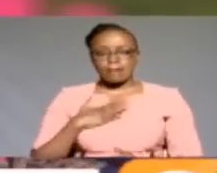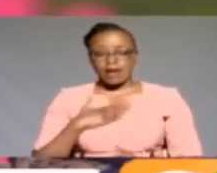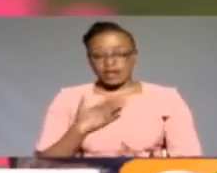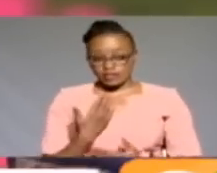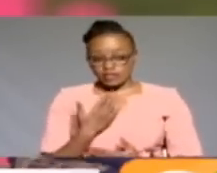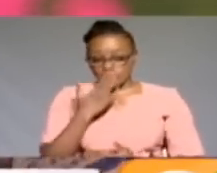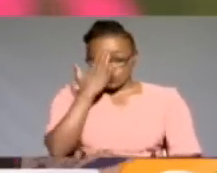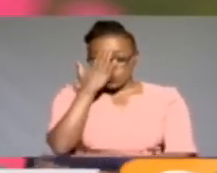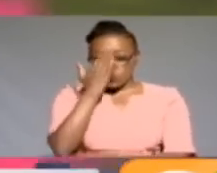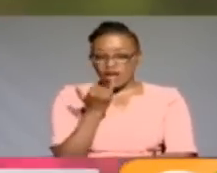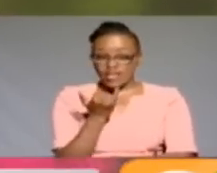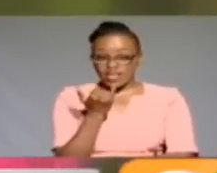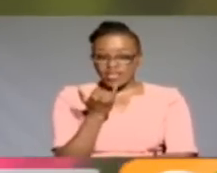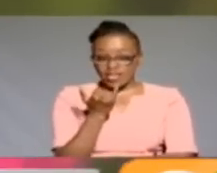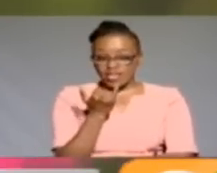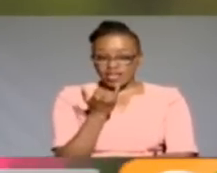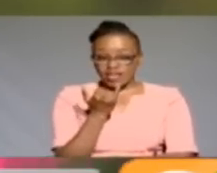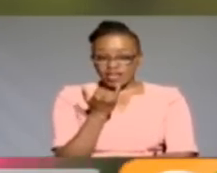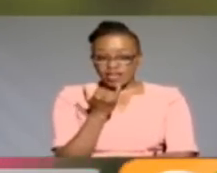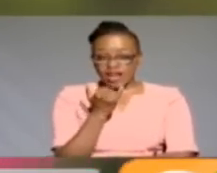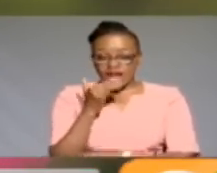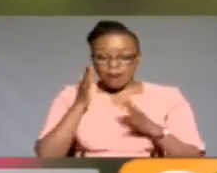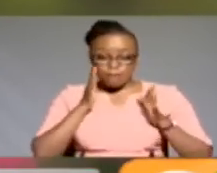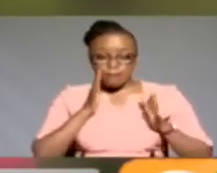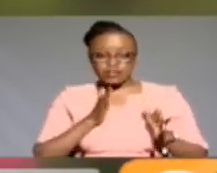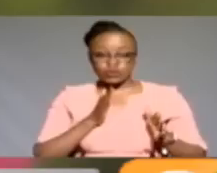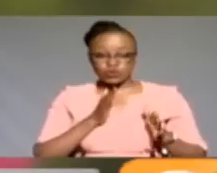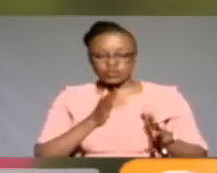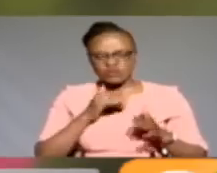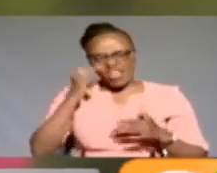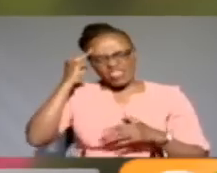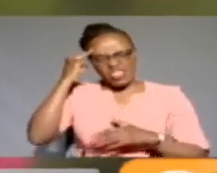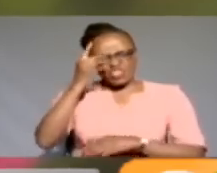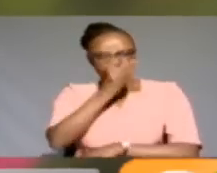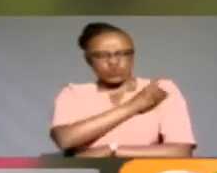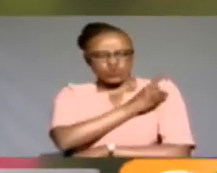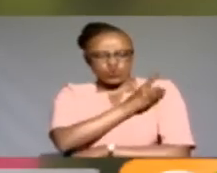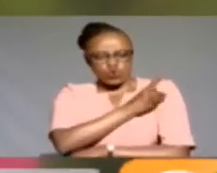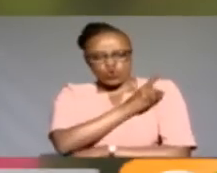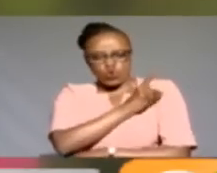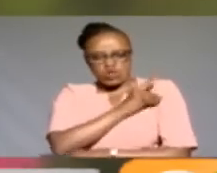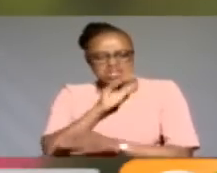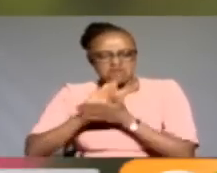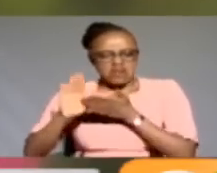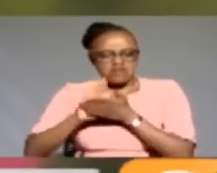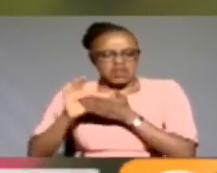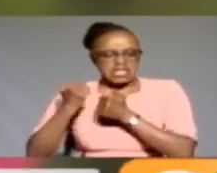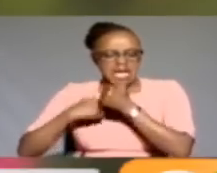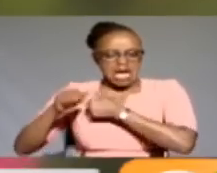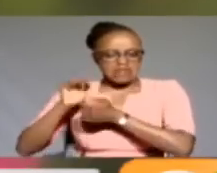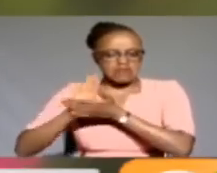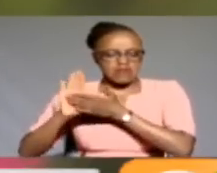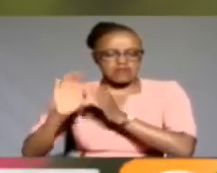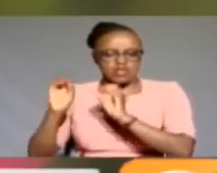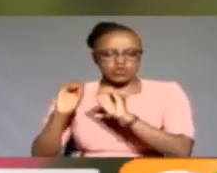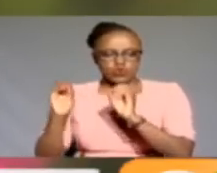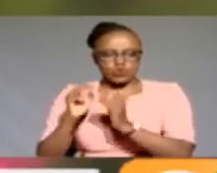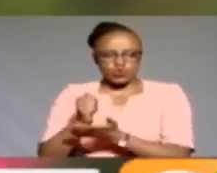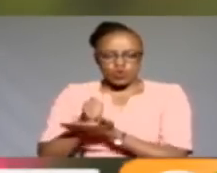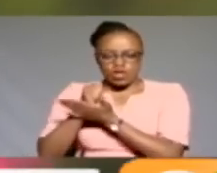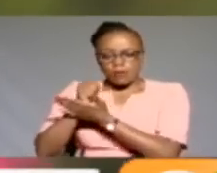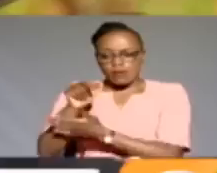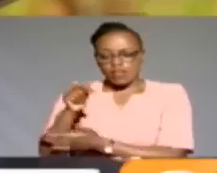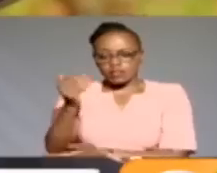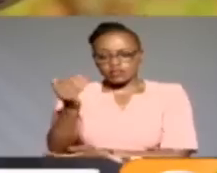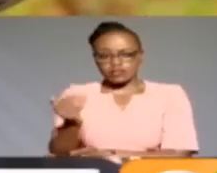Kwa ajili, kama mtu nilikuwa nafikiria madaktari hawakuchukua hatua zile zinafaa kusaidia huyo